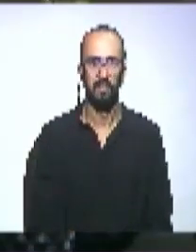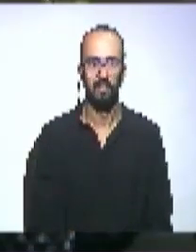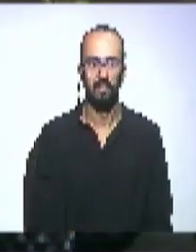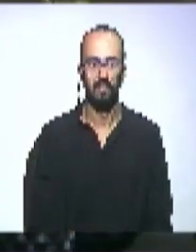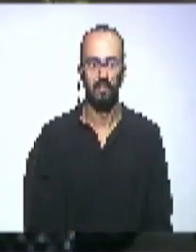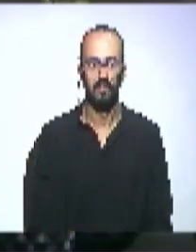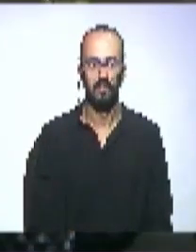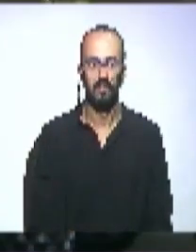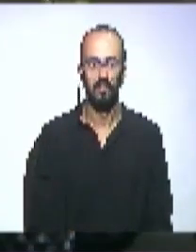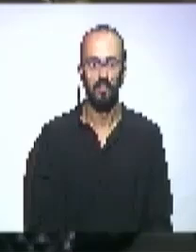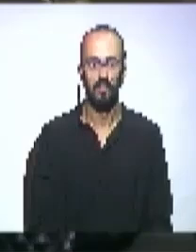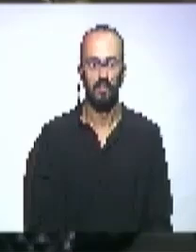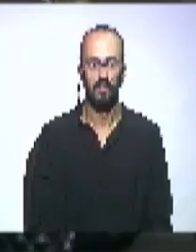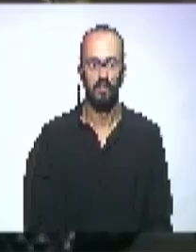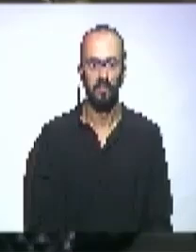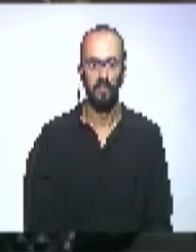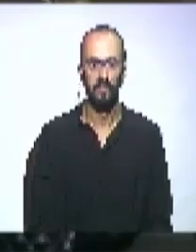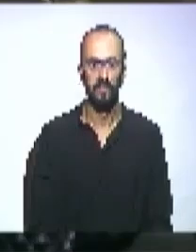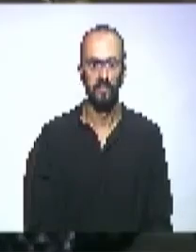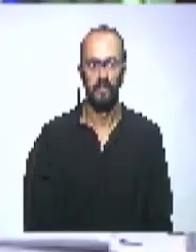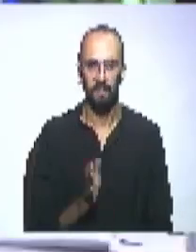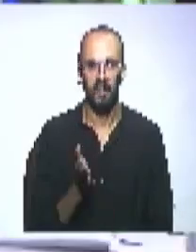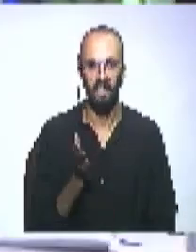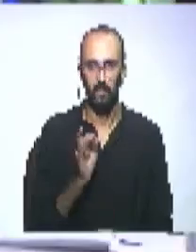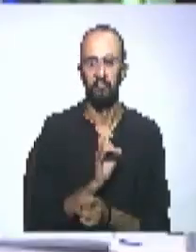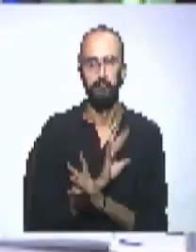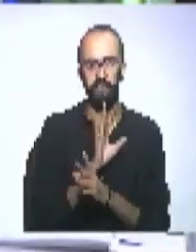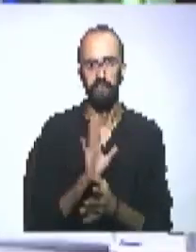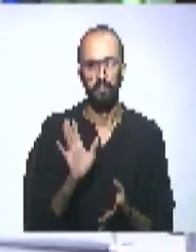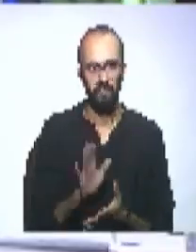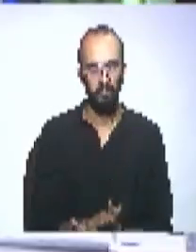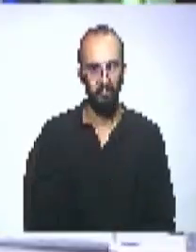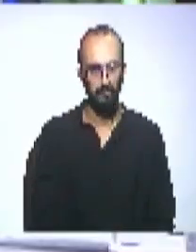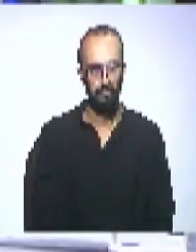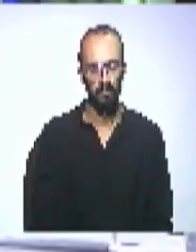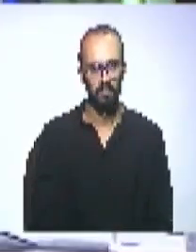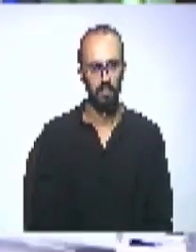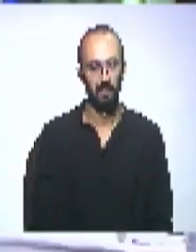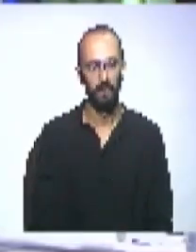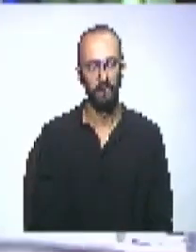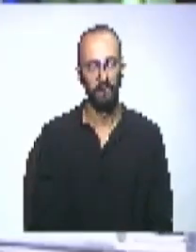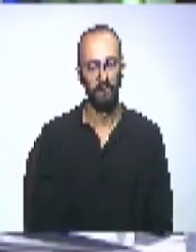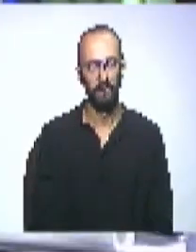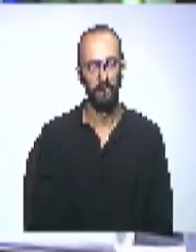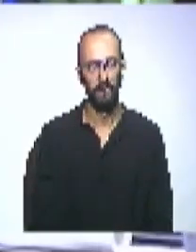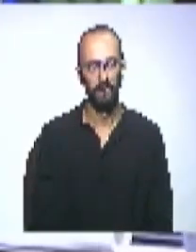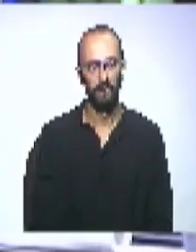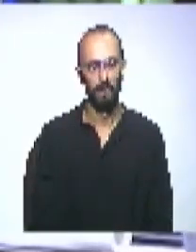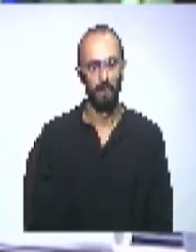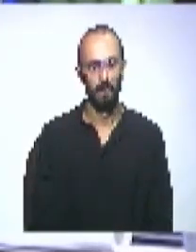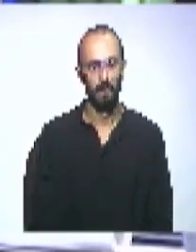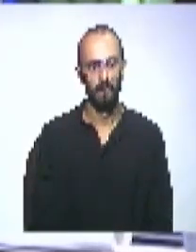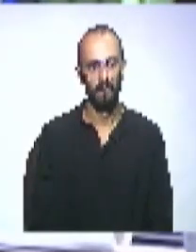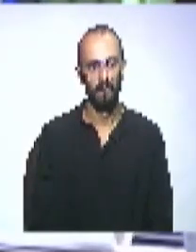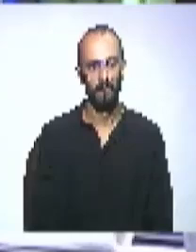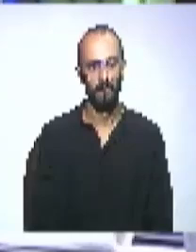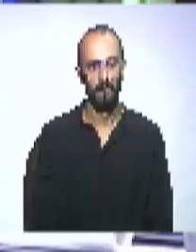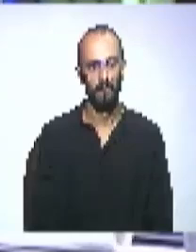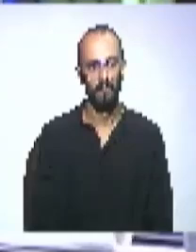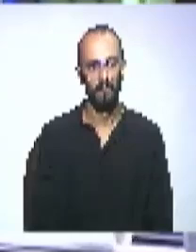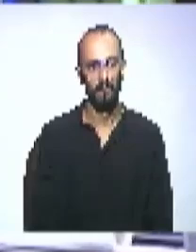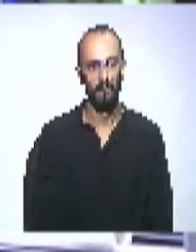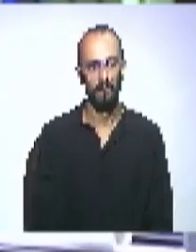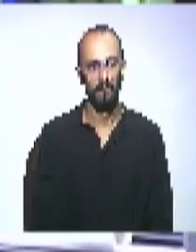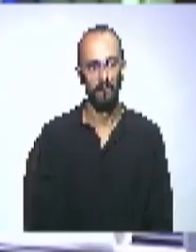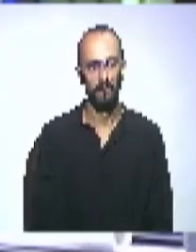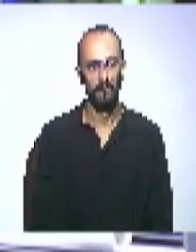الخليط اللي هو عامله بس خلاص، ودخلها الفرن. تمام كده. ناخد بقى معانا ايه دلوقتي يا دكتوره؟